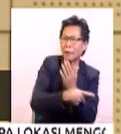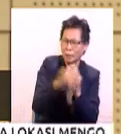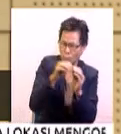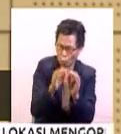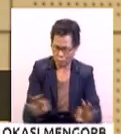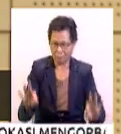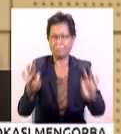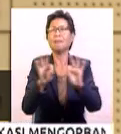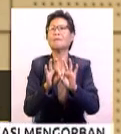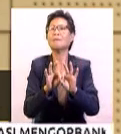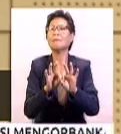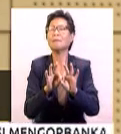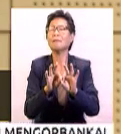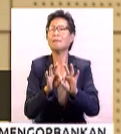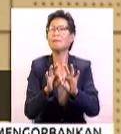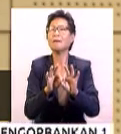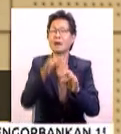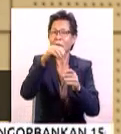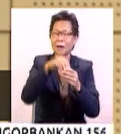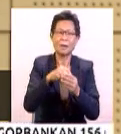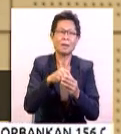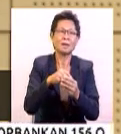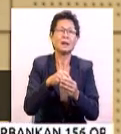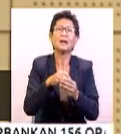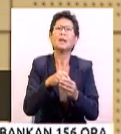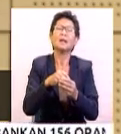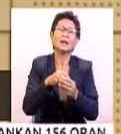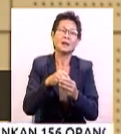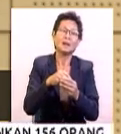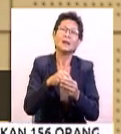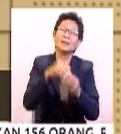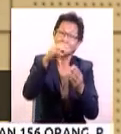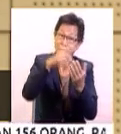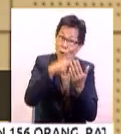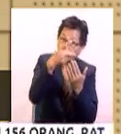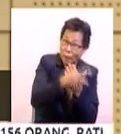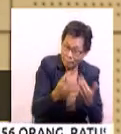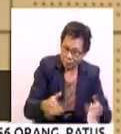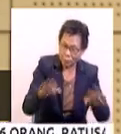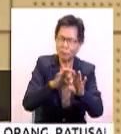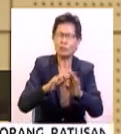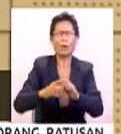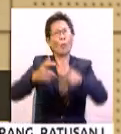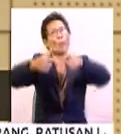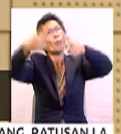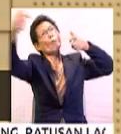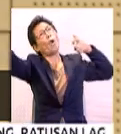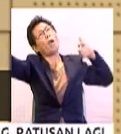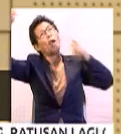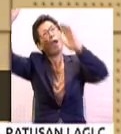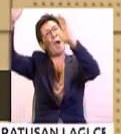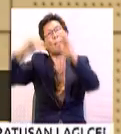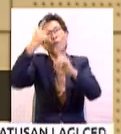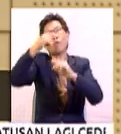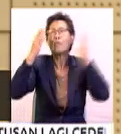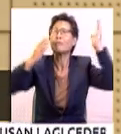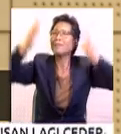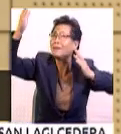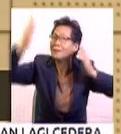penting. Pengisian apa yang kita nak penting kan? Sebab tu saya kata, kita ada great expectations of our country.